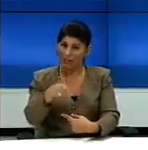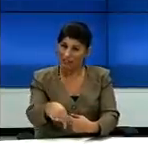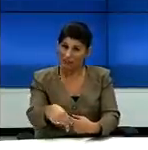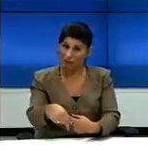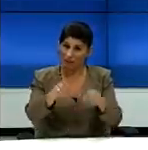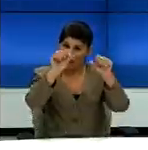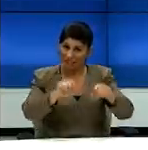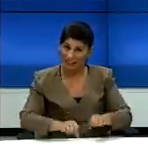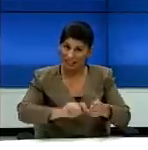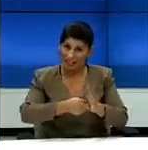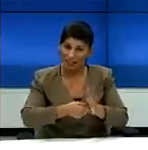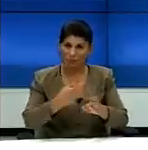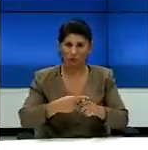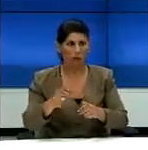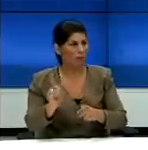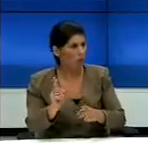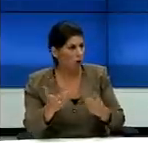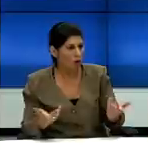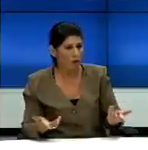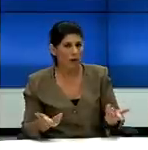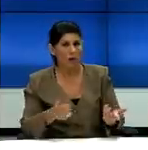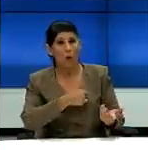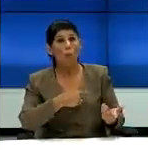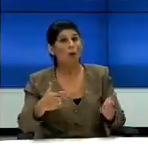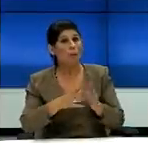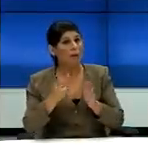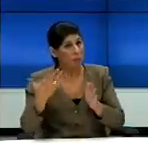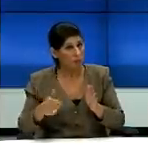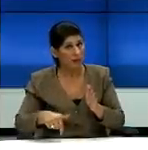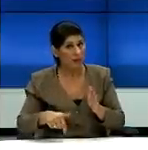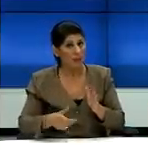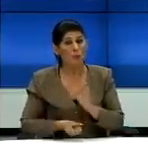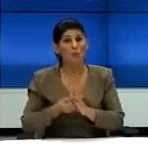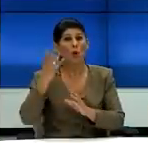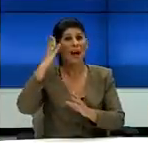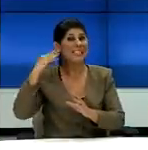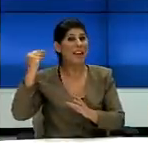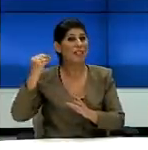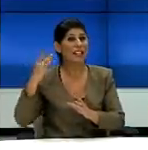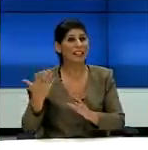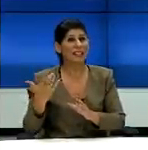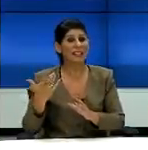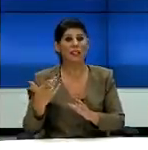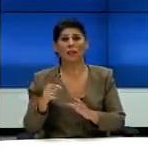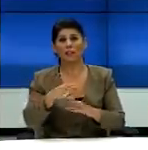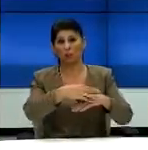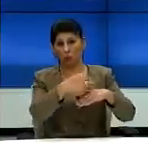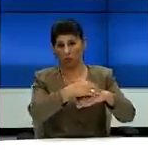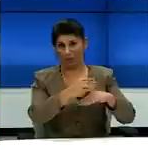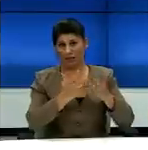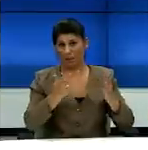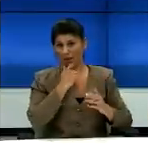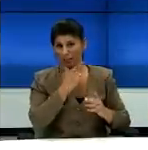να κλείναμε τη χώρα? Όχι προφανώς. Δηλαδή το μόνο παράδειγμα που υπάρχει εδώ είναι της Νέας Ζηλανδίας και της ανοσίας Αγέλης, Σουηδίας και της